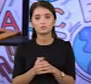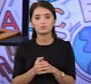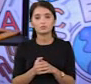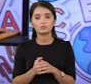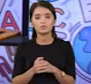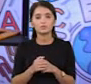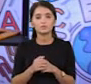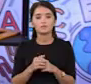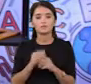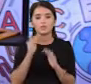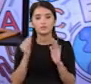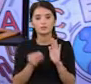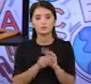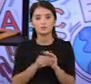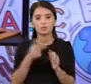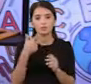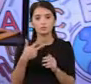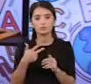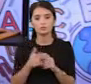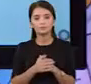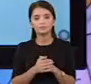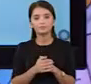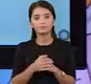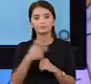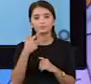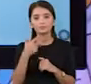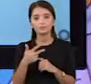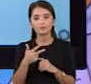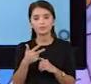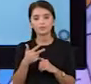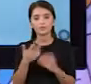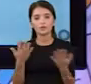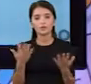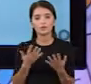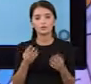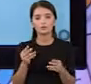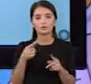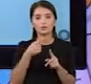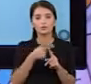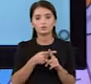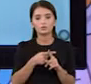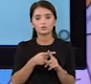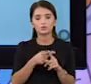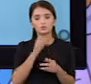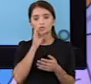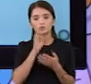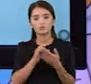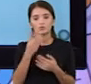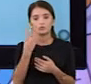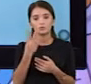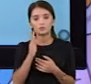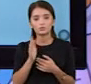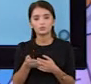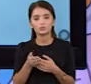Demak, birinchi yashiringan son 3 soni ekan. 3 soniga qaysi sonni qo'shganimizda natija 4